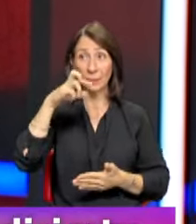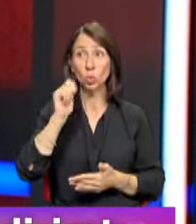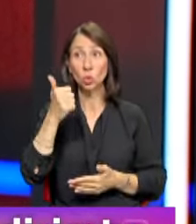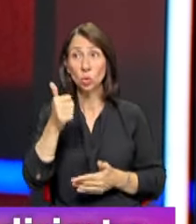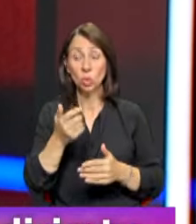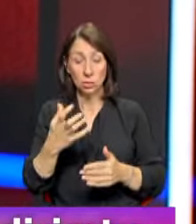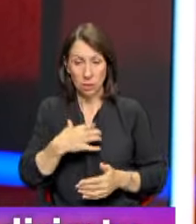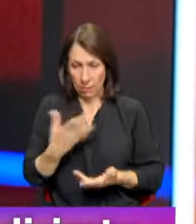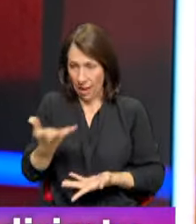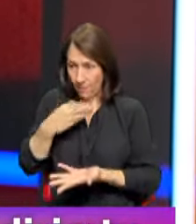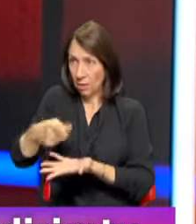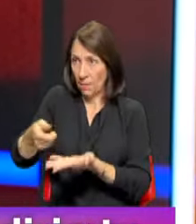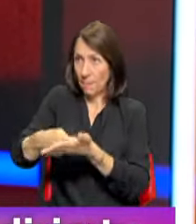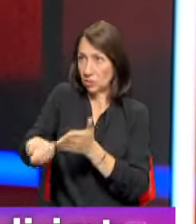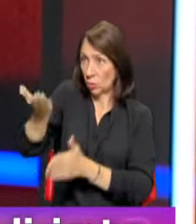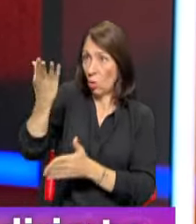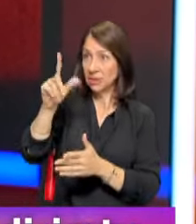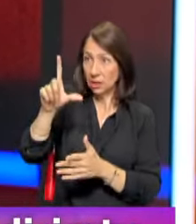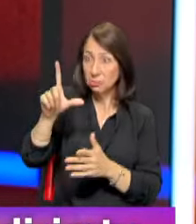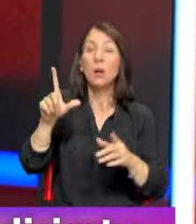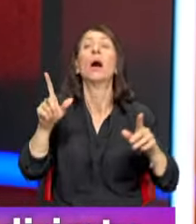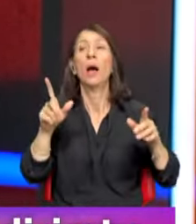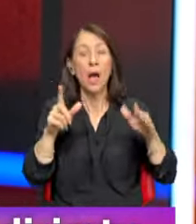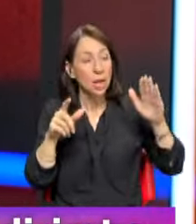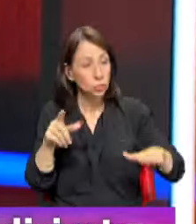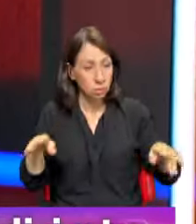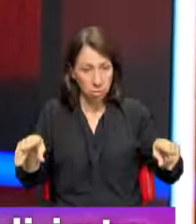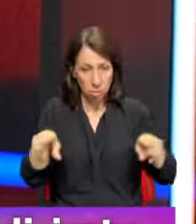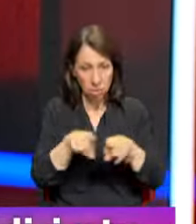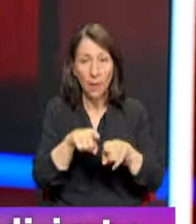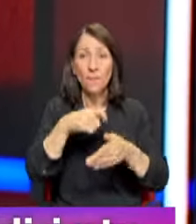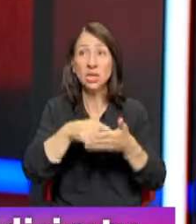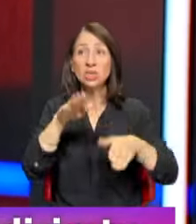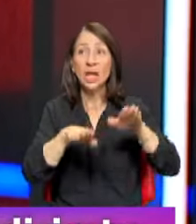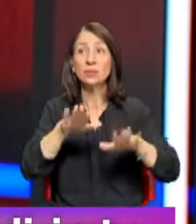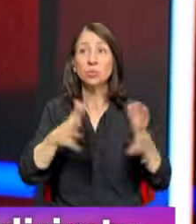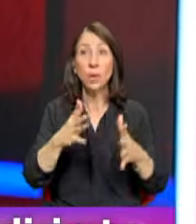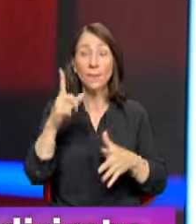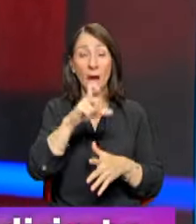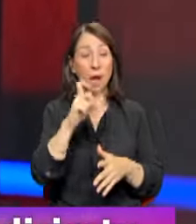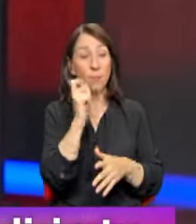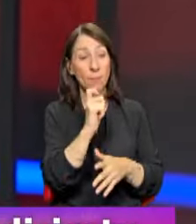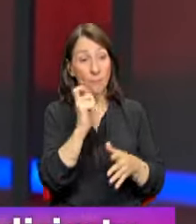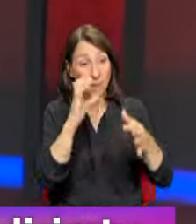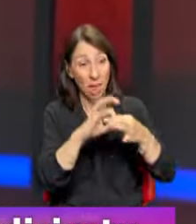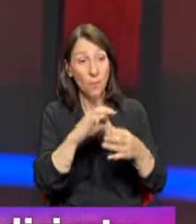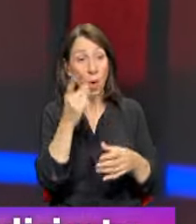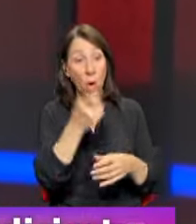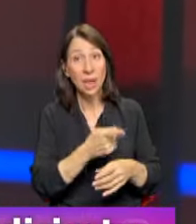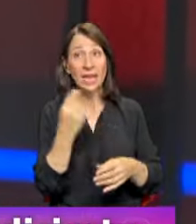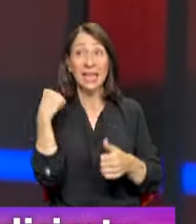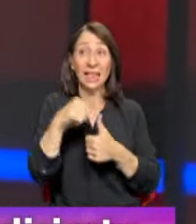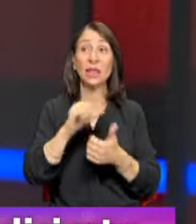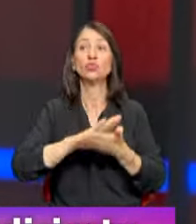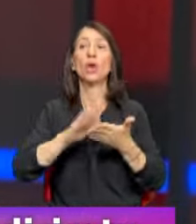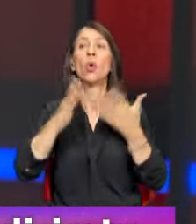sayısına sahip olan emeklilerin maaşlarına yaklaşıyor ve maaş dengesini bozan aylık bağlama oranlarının yeniden belirlenmesini